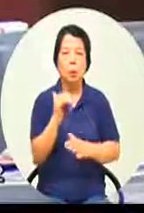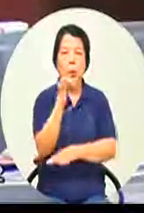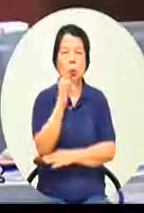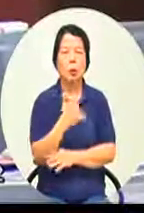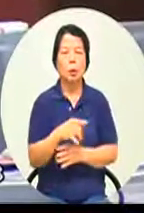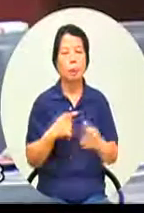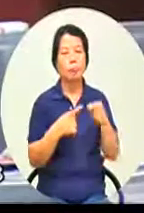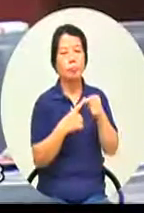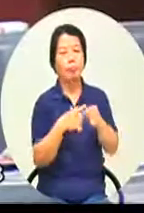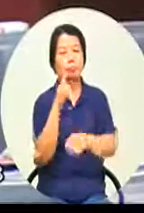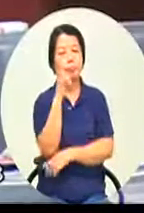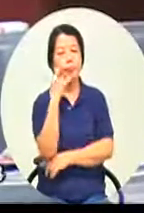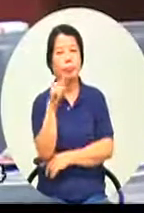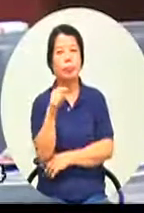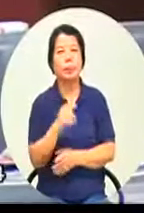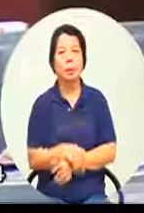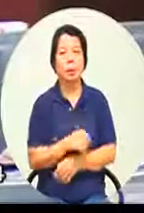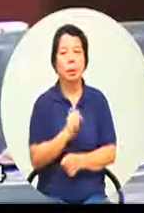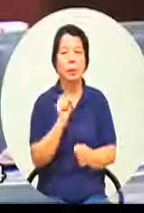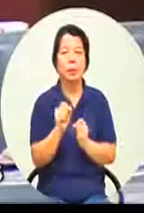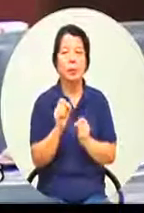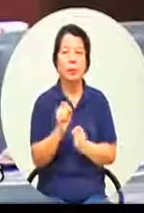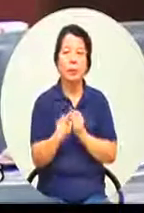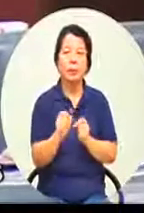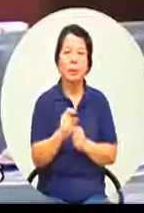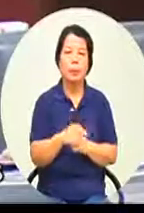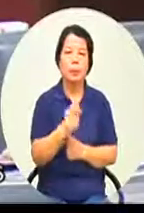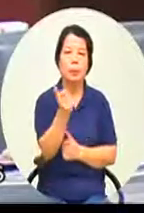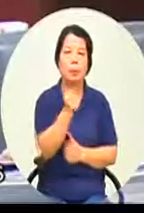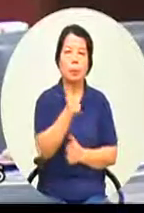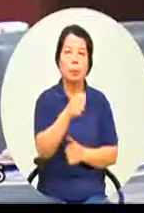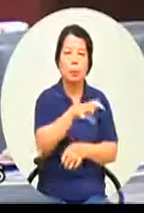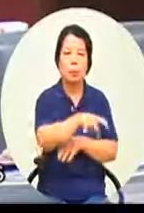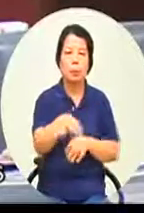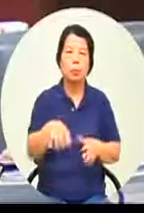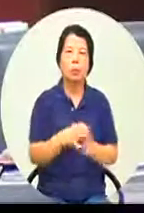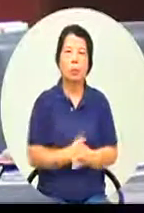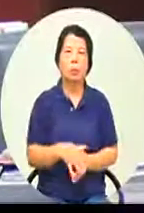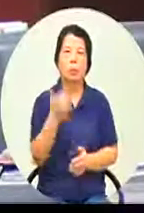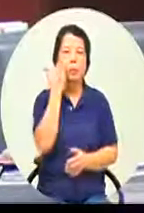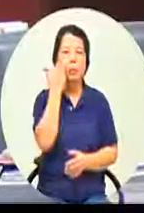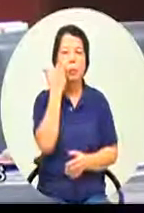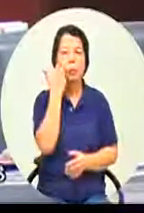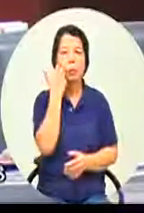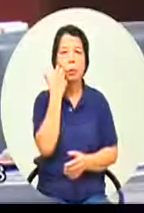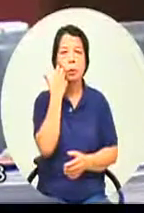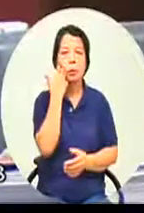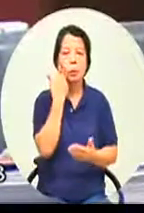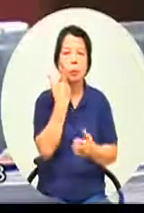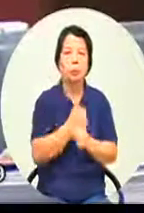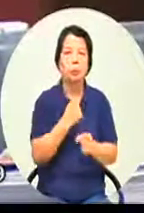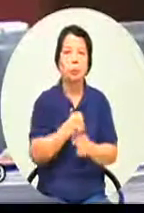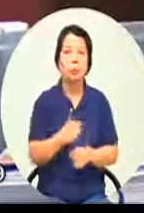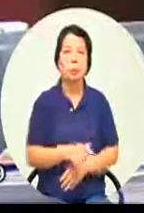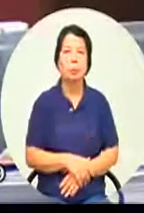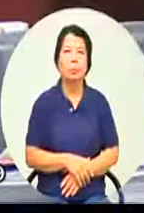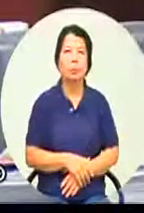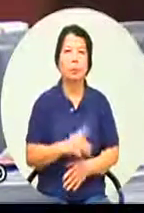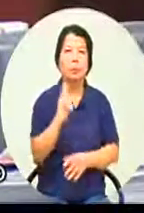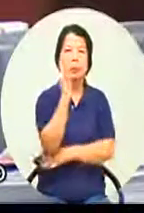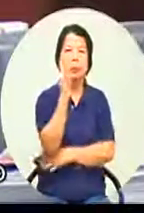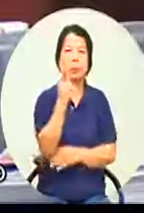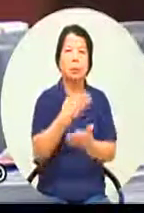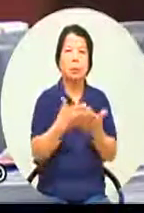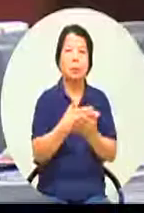你们一共采购了50座，那50座的制作方法我不晓得到底是怎样，等一下我请局长问你一下。你们候车亭的设置